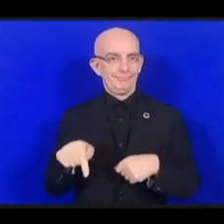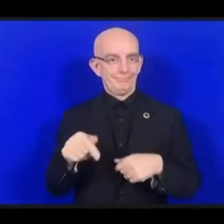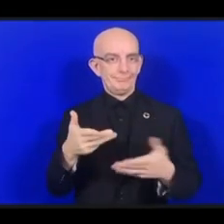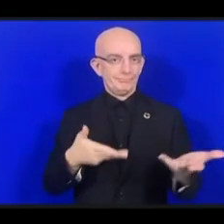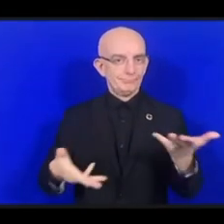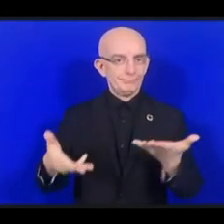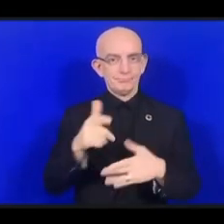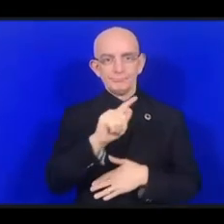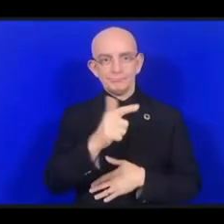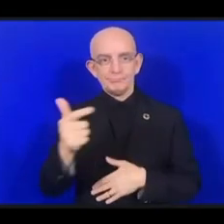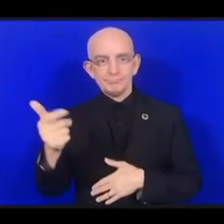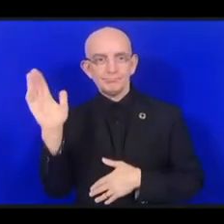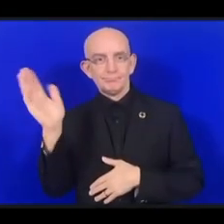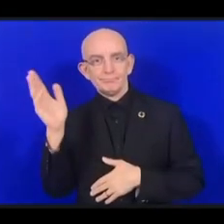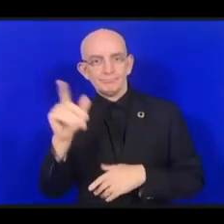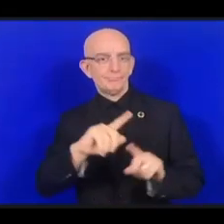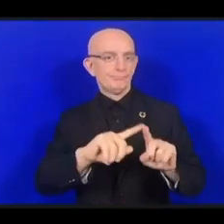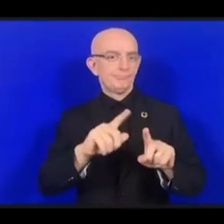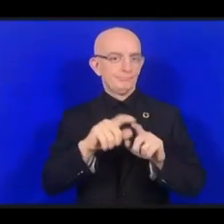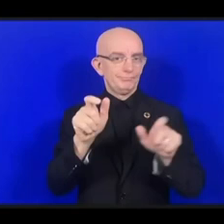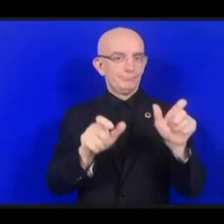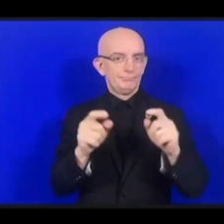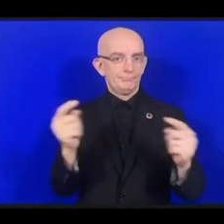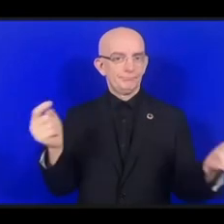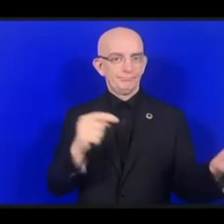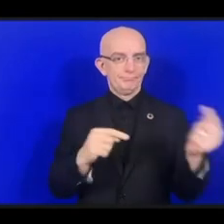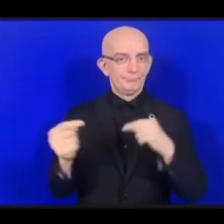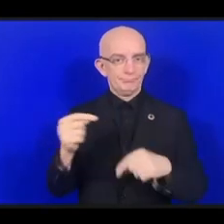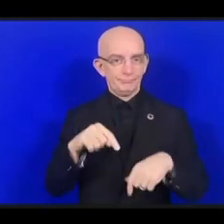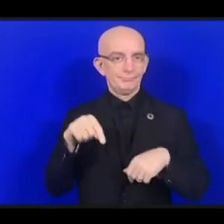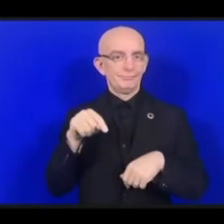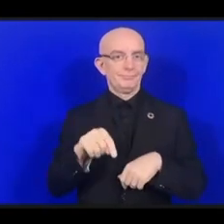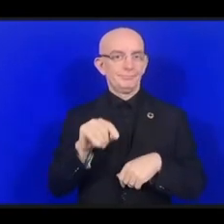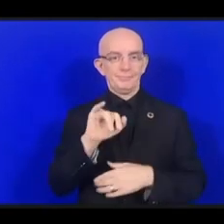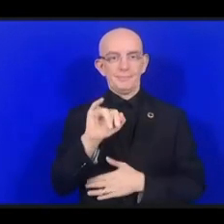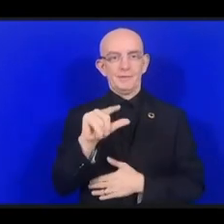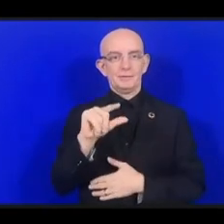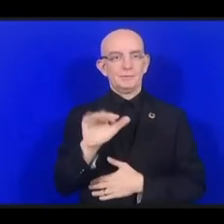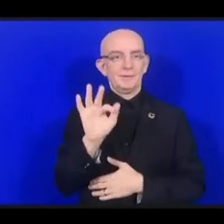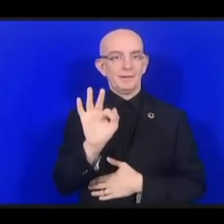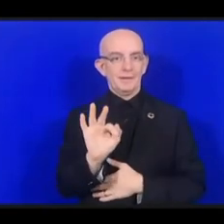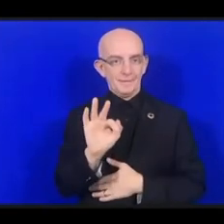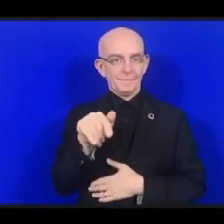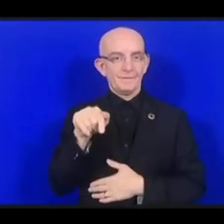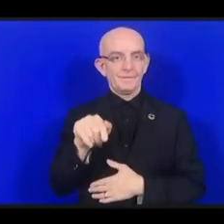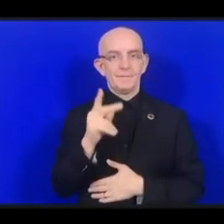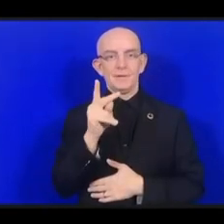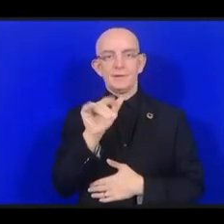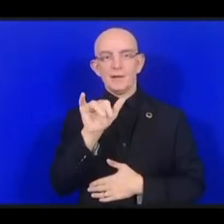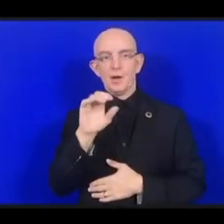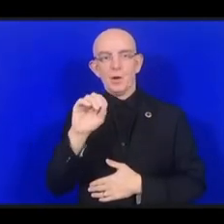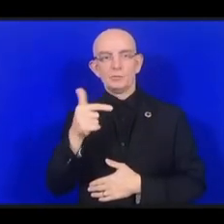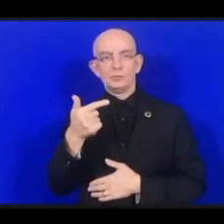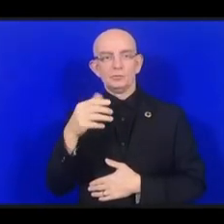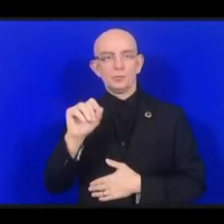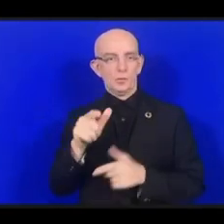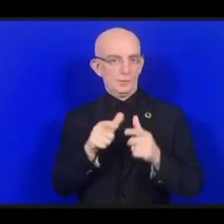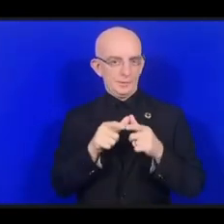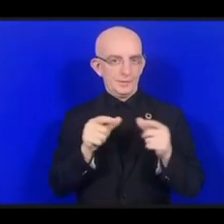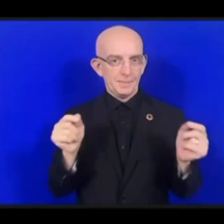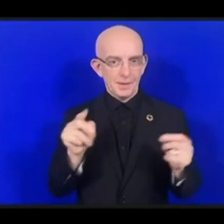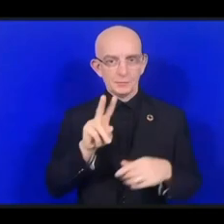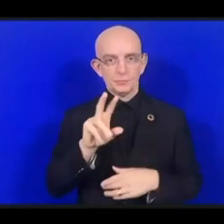prenantes de clôture du FG FGI Kyoto 2023 nous assisterons à une représentation de